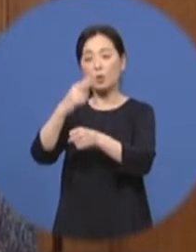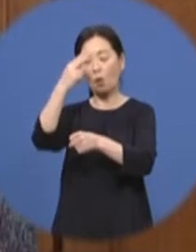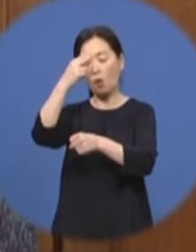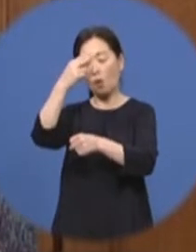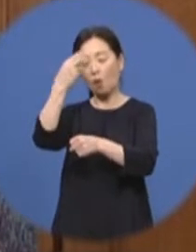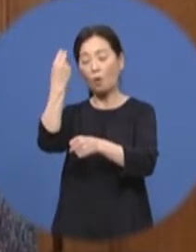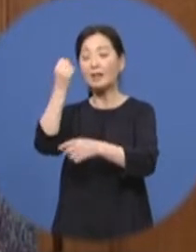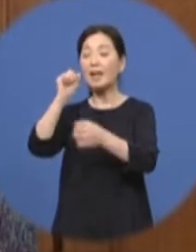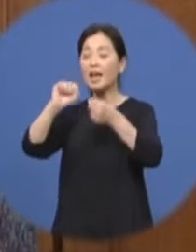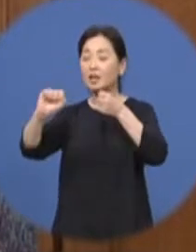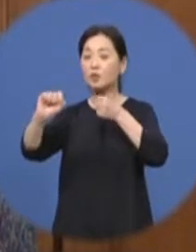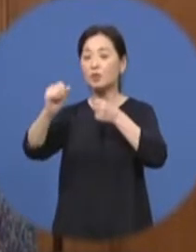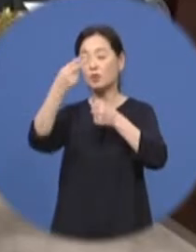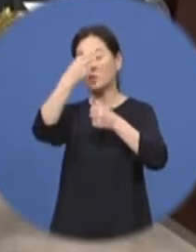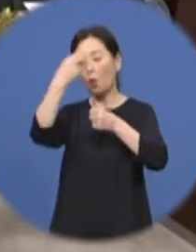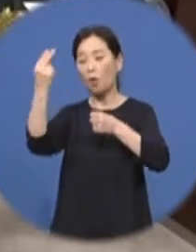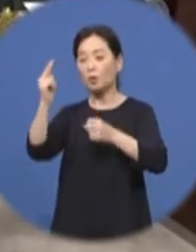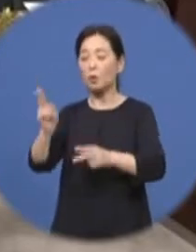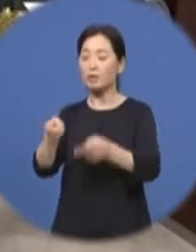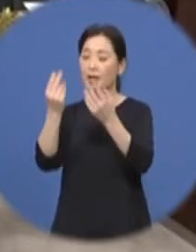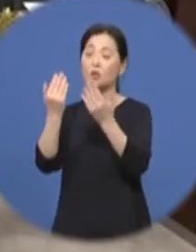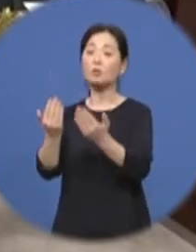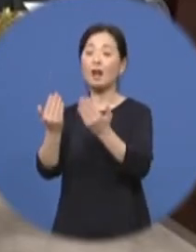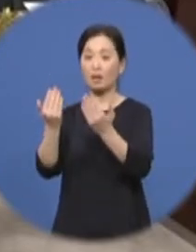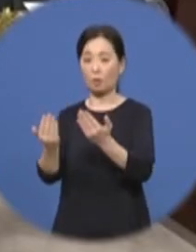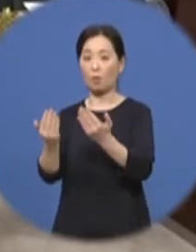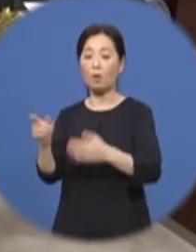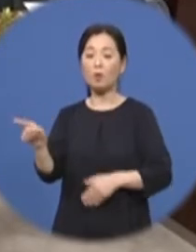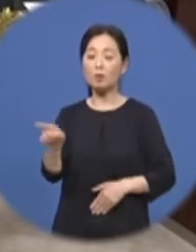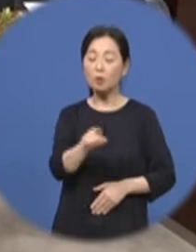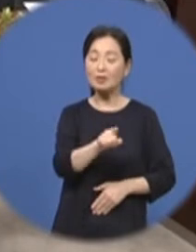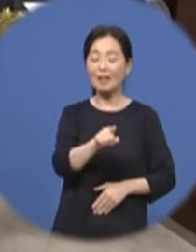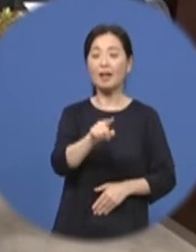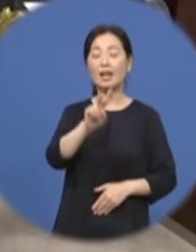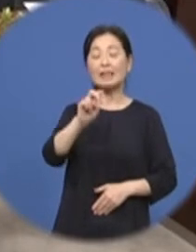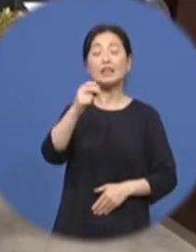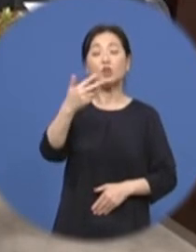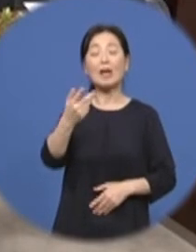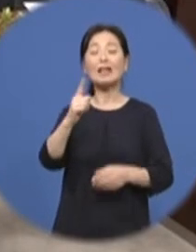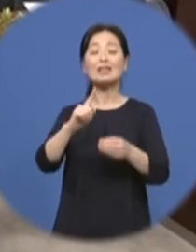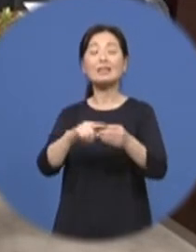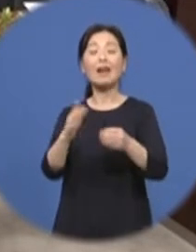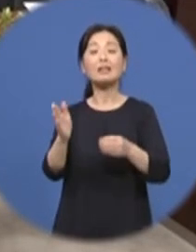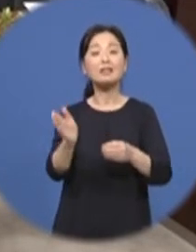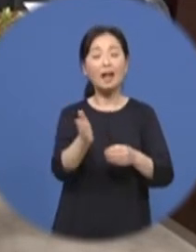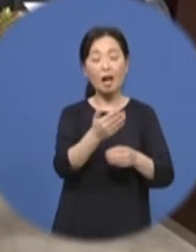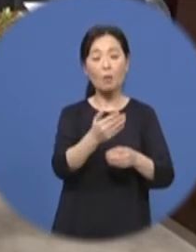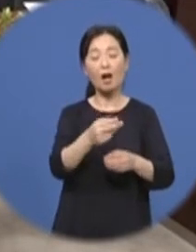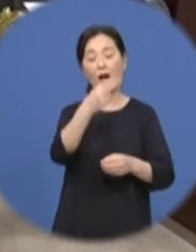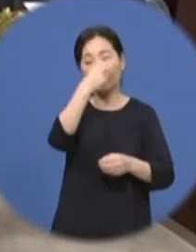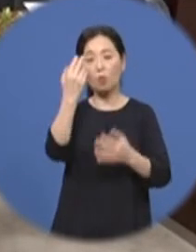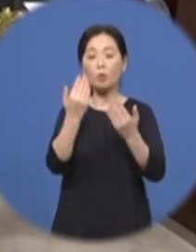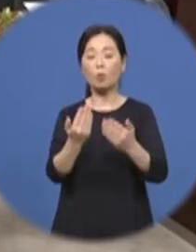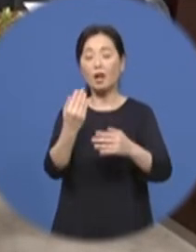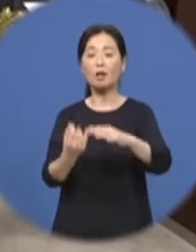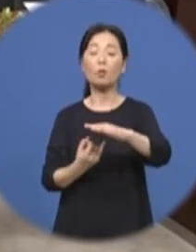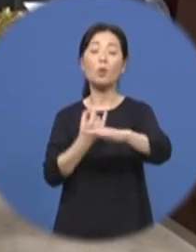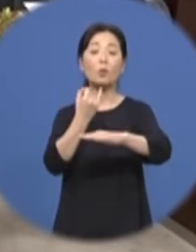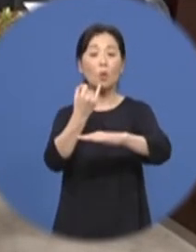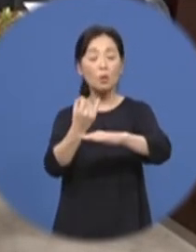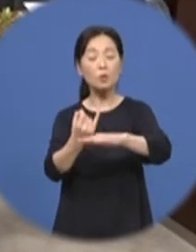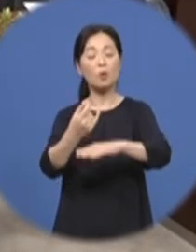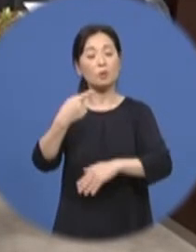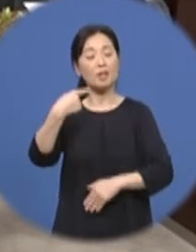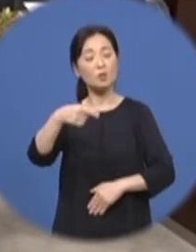修学校を設立されまして、はい、平成28年からはリラ創造芸術高等学校の校長として、はいはい、教育